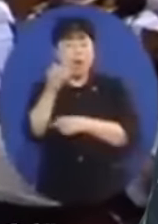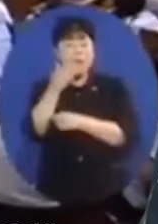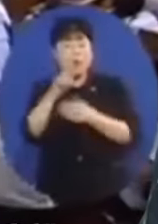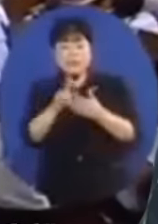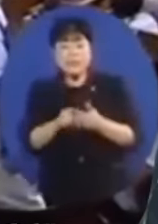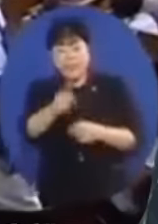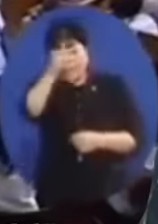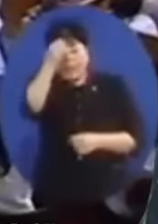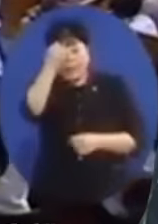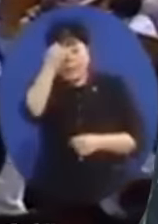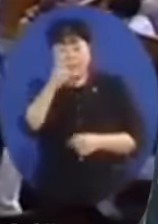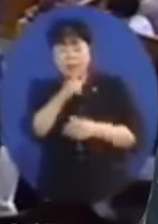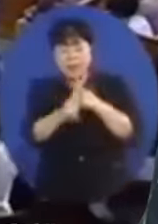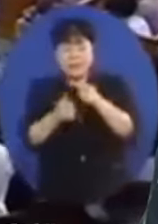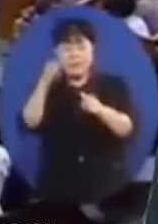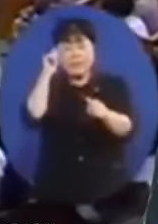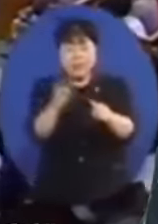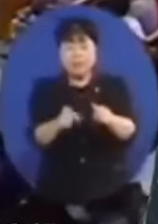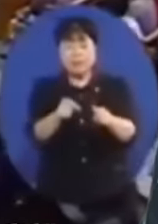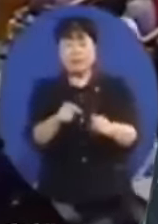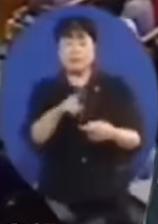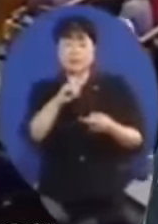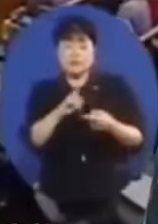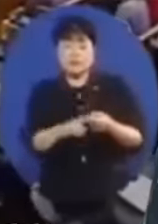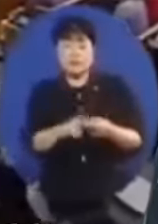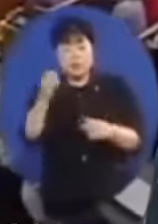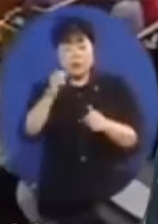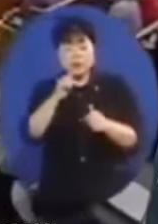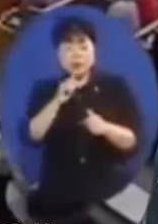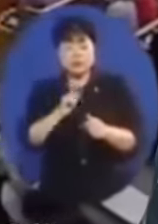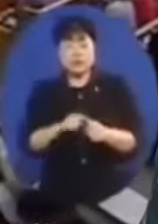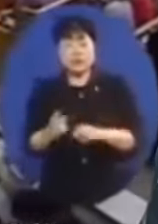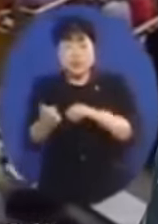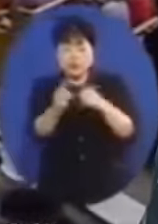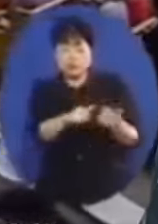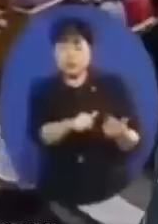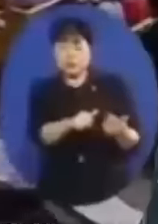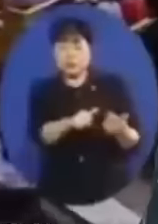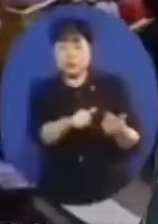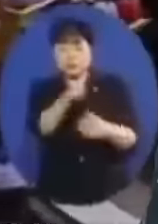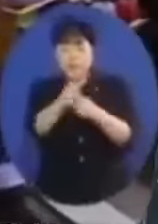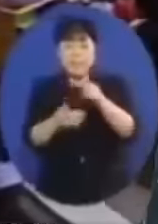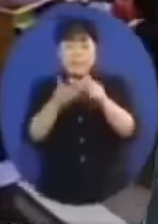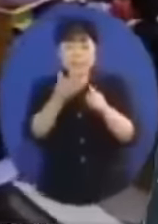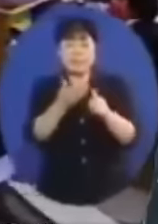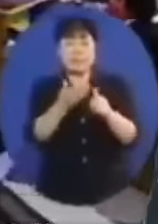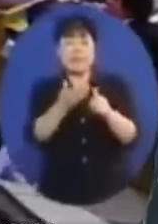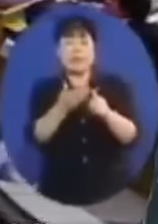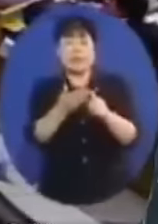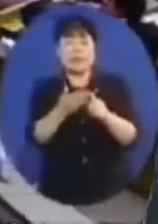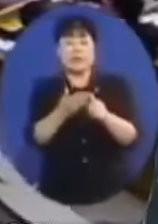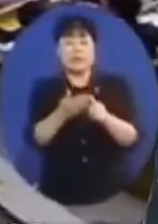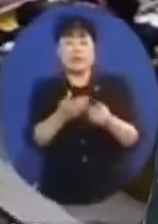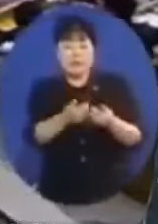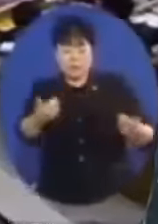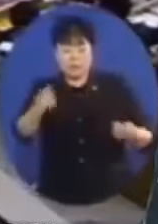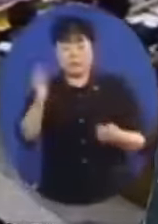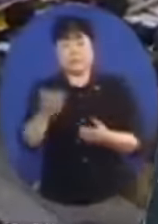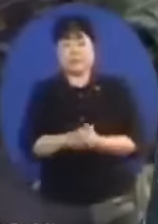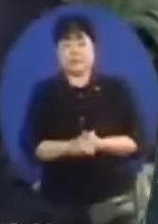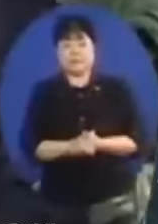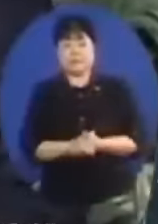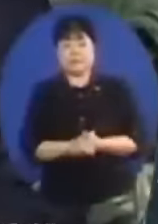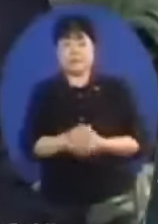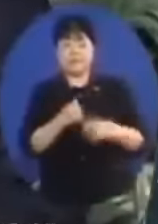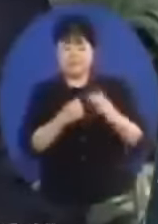때 아담과 하와는 하나님의 명령대로 영적 죽음을 가져왔고 하나님과 분리되고 말한 것입니다.